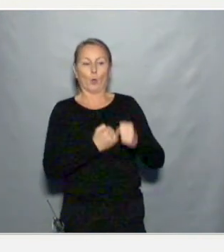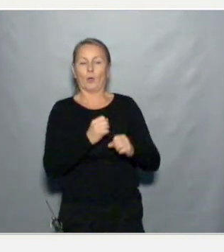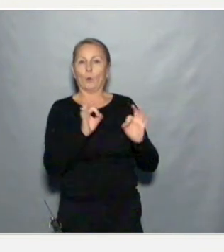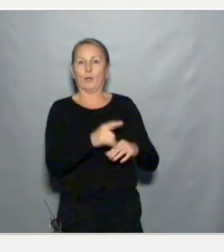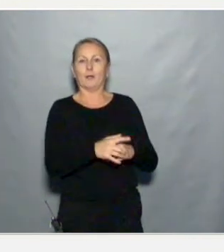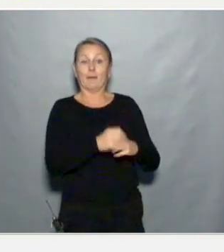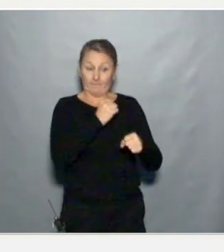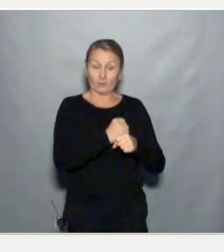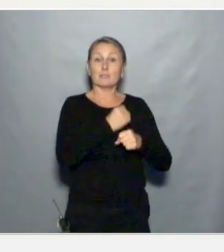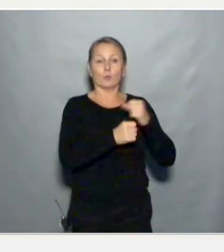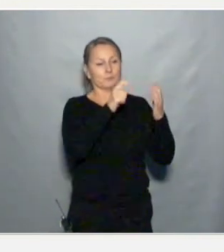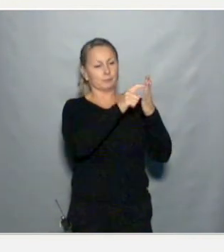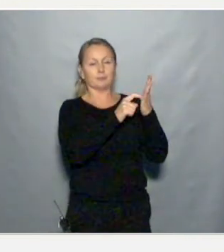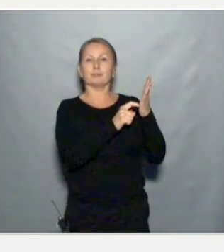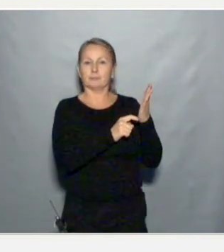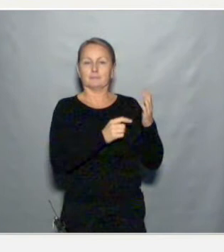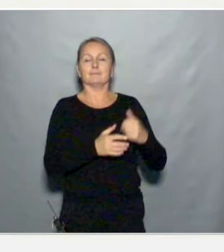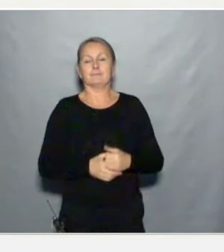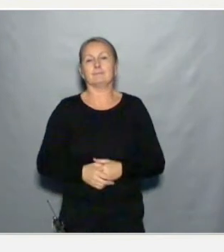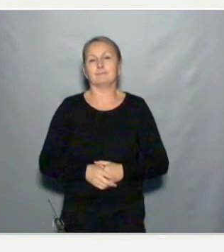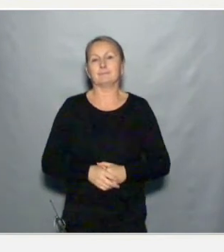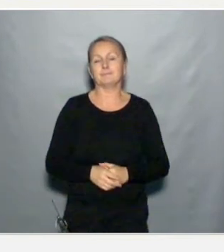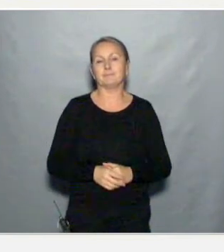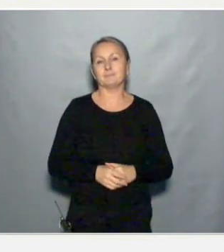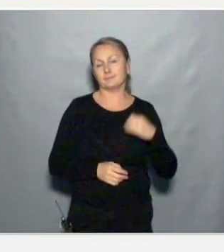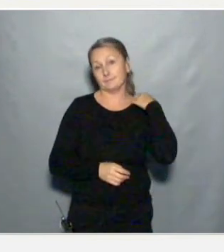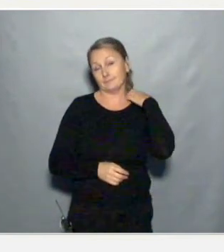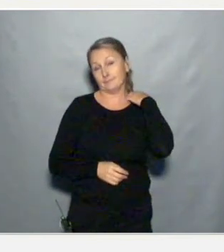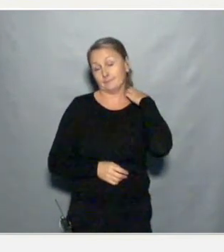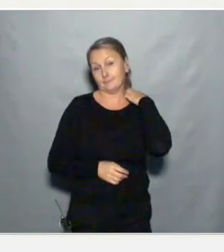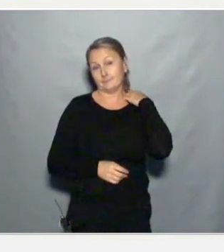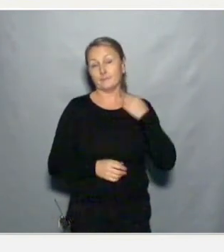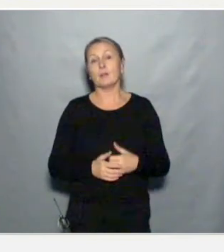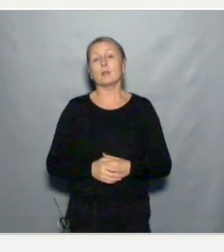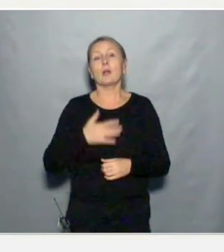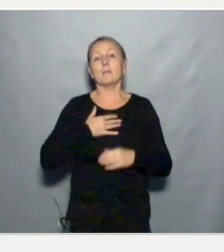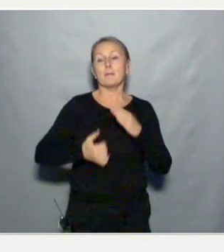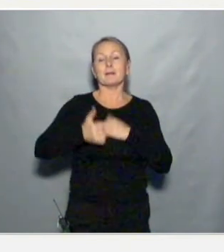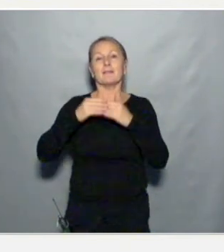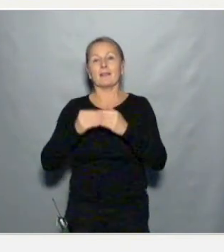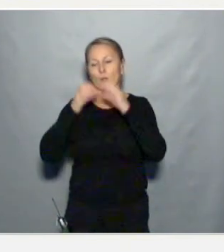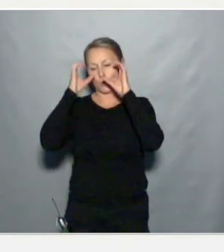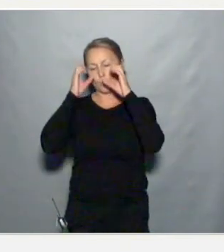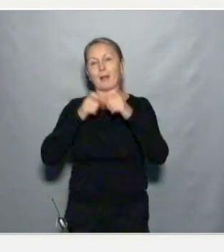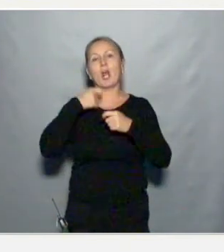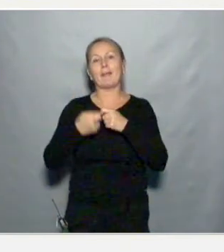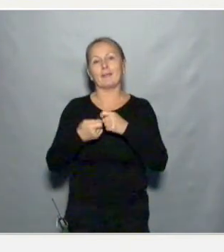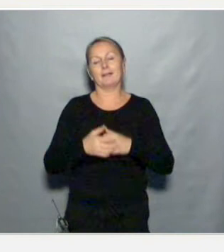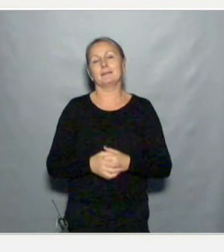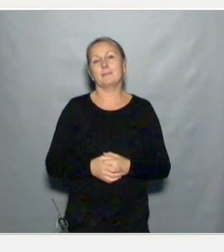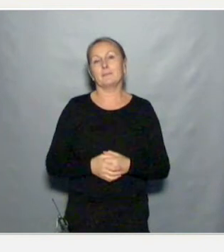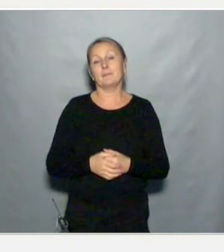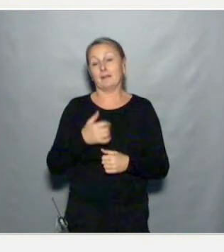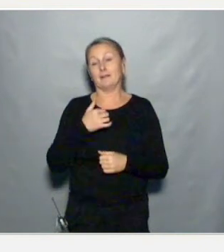något, för jag har faktiskt gjort det. Och så har jag min bästa vän, Google-kalendern. Jag